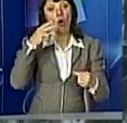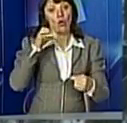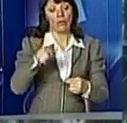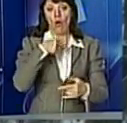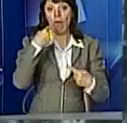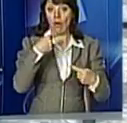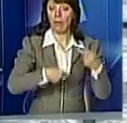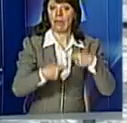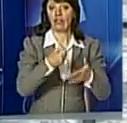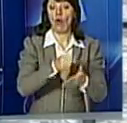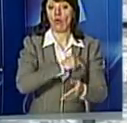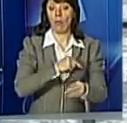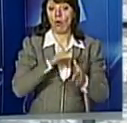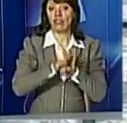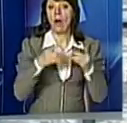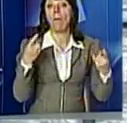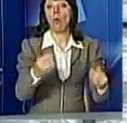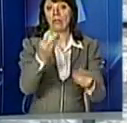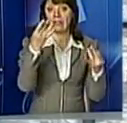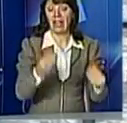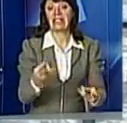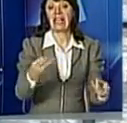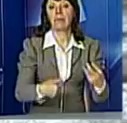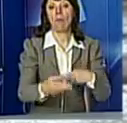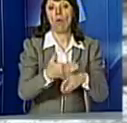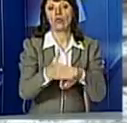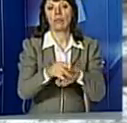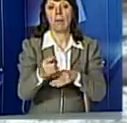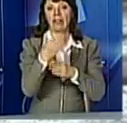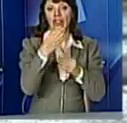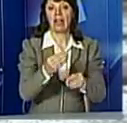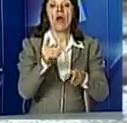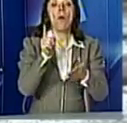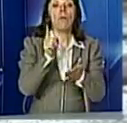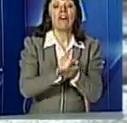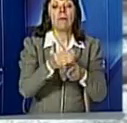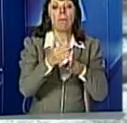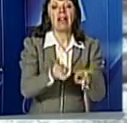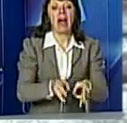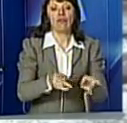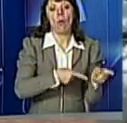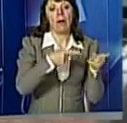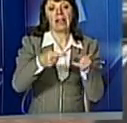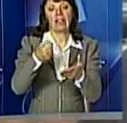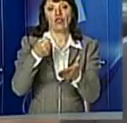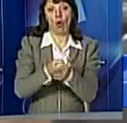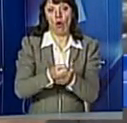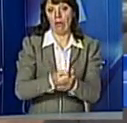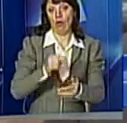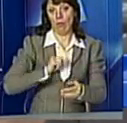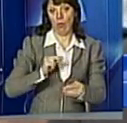робочих буднів слід поступово перший робочий тиждень має плавно перейти від яскравих святкових днів до трудових буднів починати